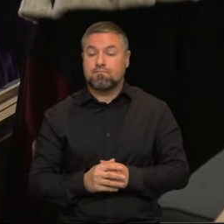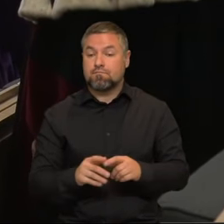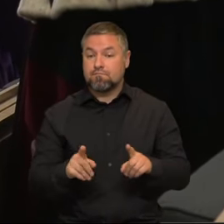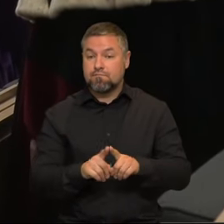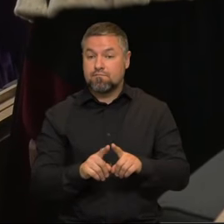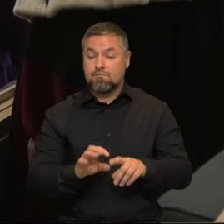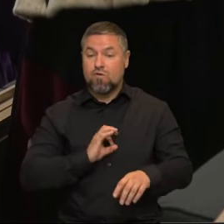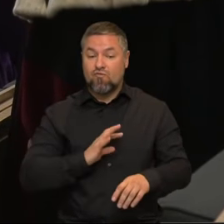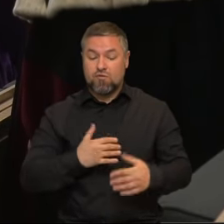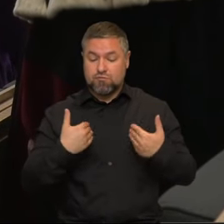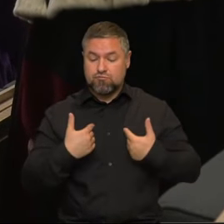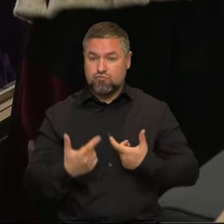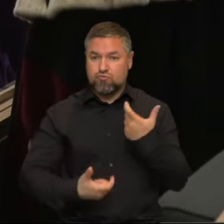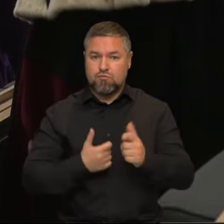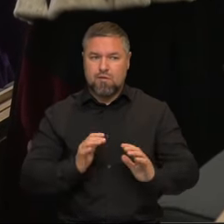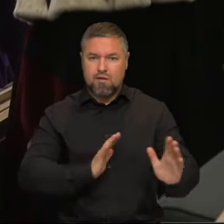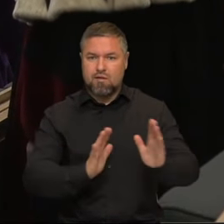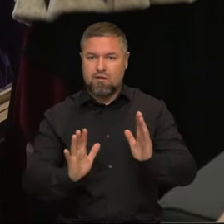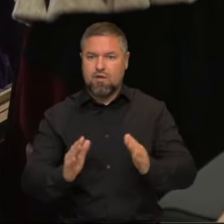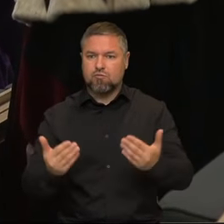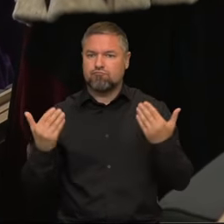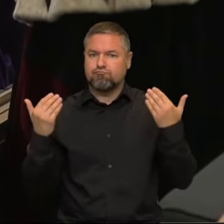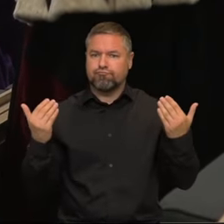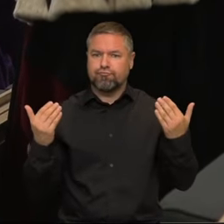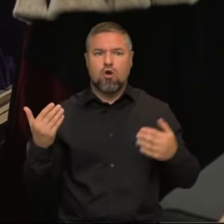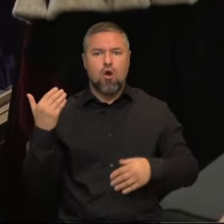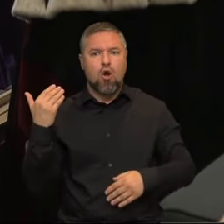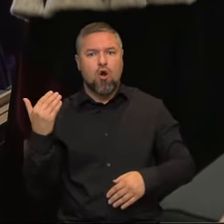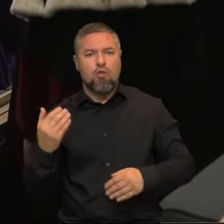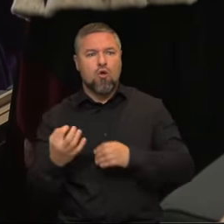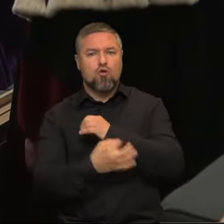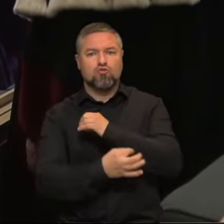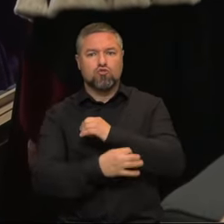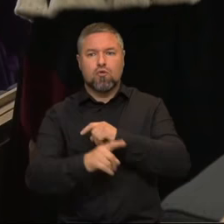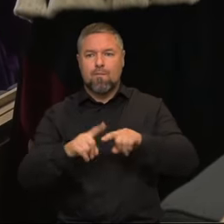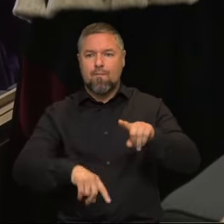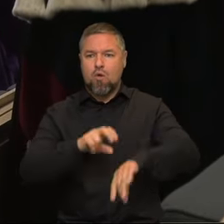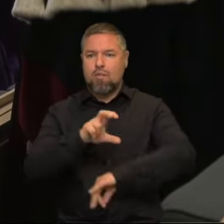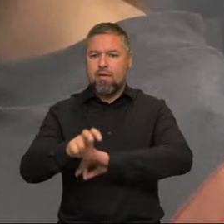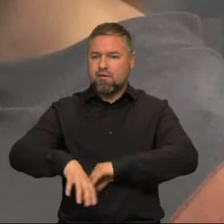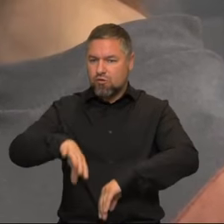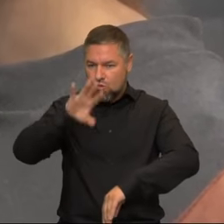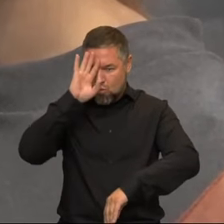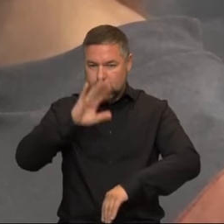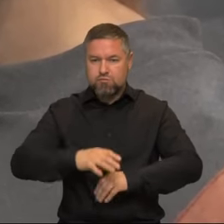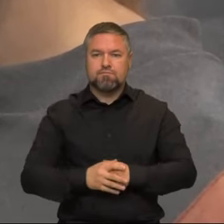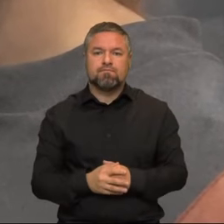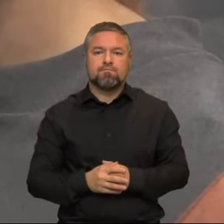Oraz swym postępowaniem dbać o godność i honor studenta Politechniki Łódzkiej.